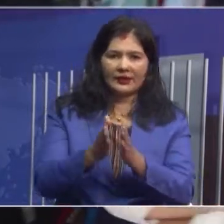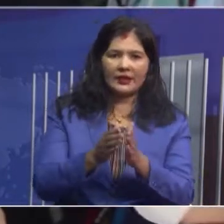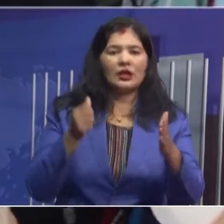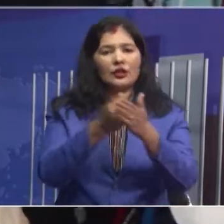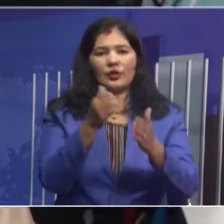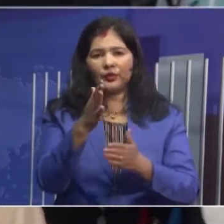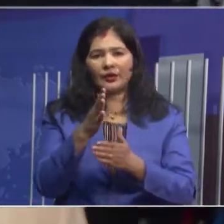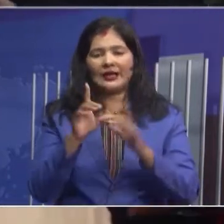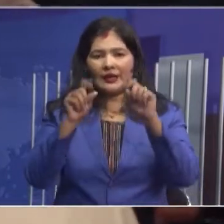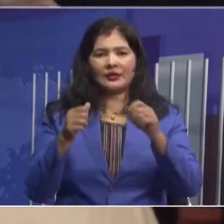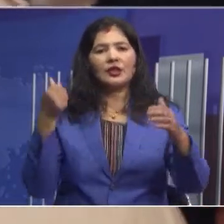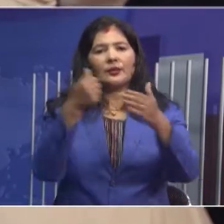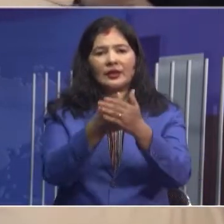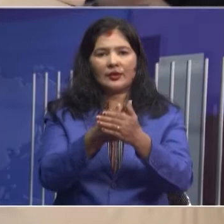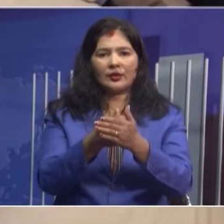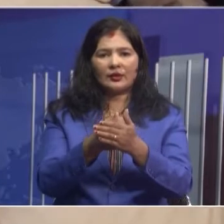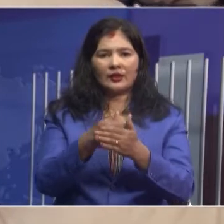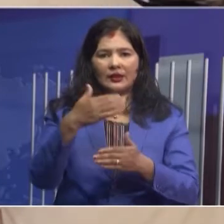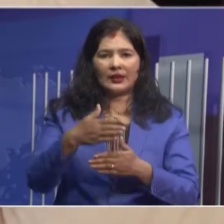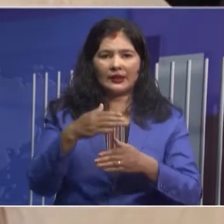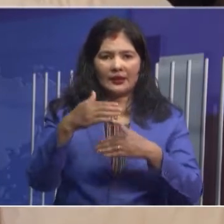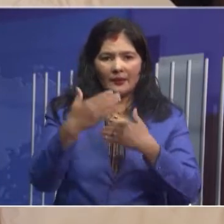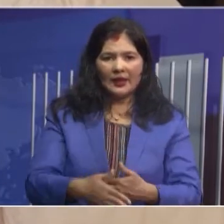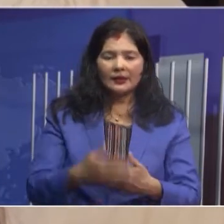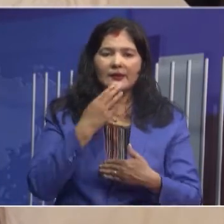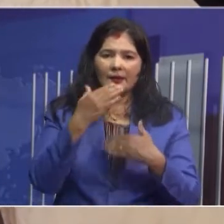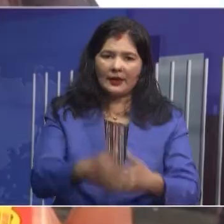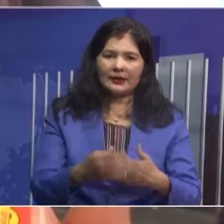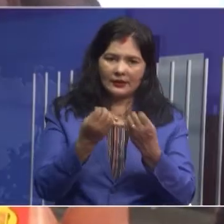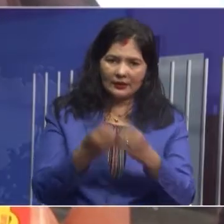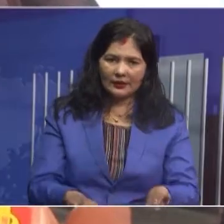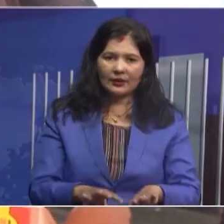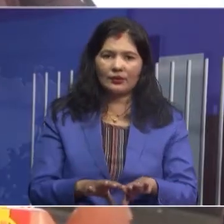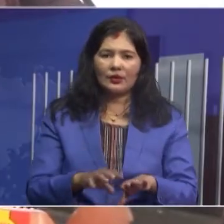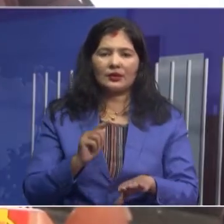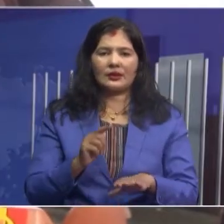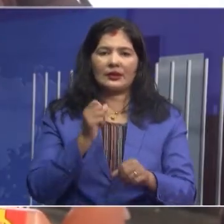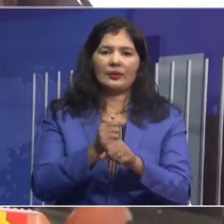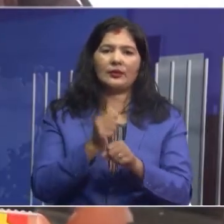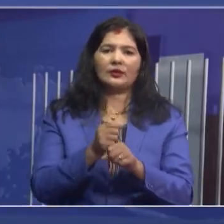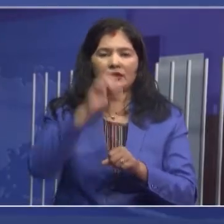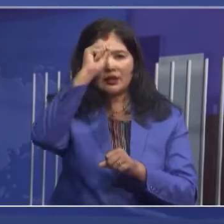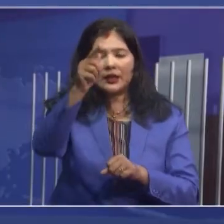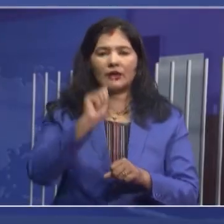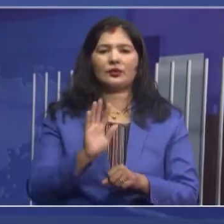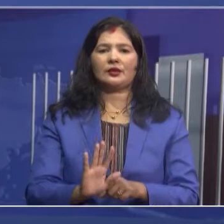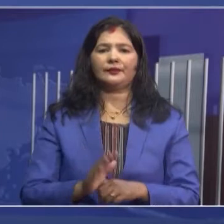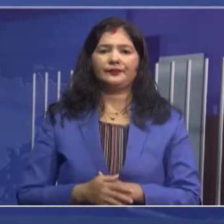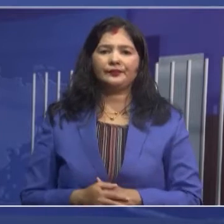आवश्यक प्रक्रिया पुर्याउन र म्याद नागेका तथा अखाद्य वस्तु नष्ट गर्ने कार्य गरिएको जनाएको छ।